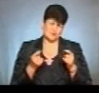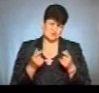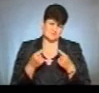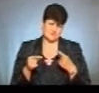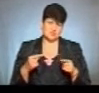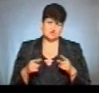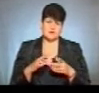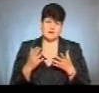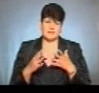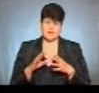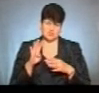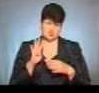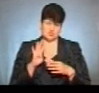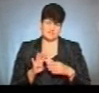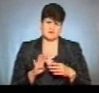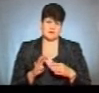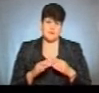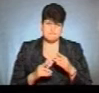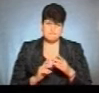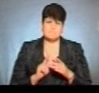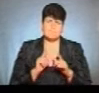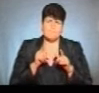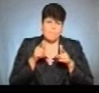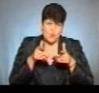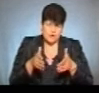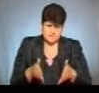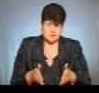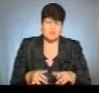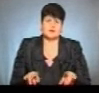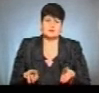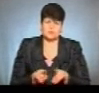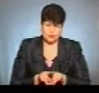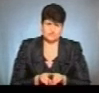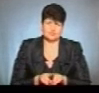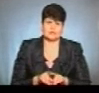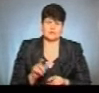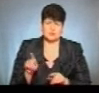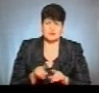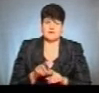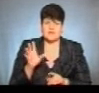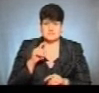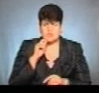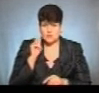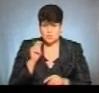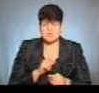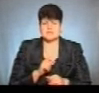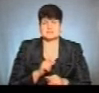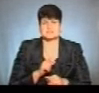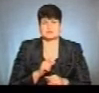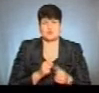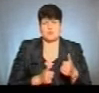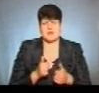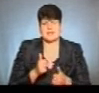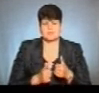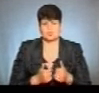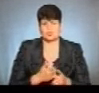власне, четвірка прохідна точно така, як у всеукраїнському рейтингу.